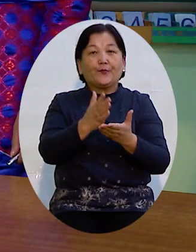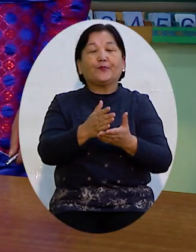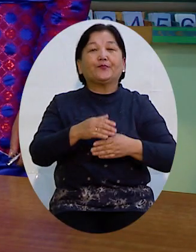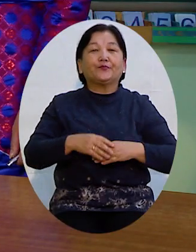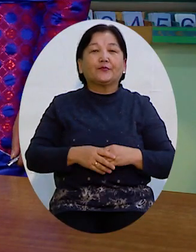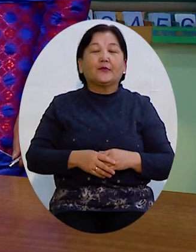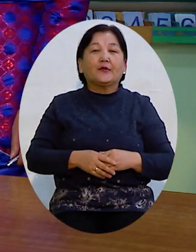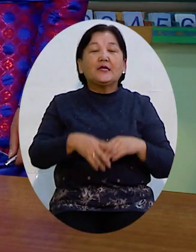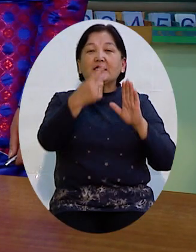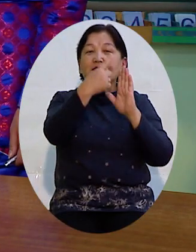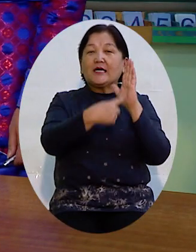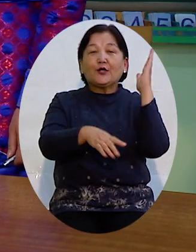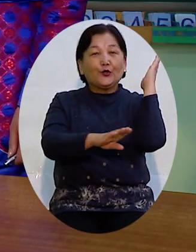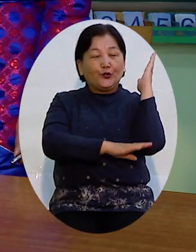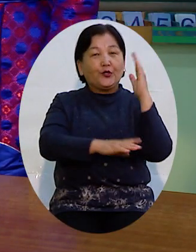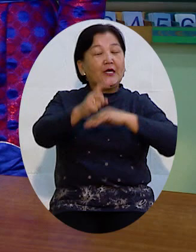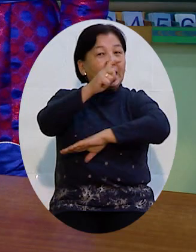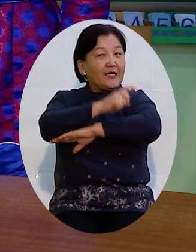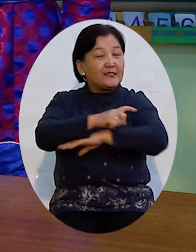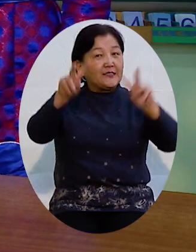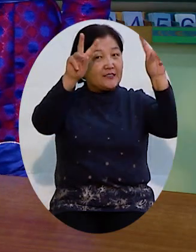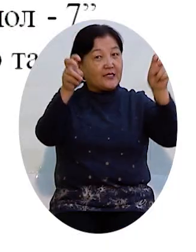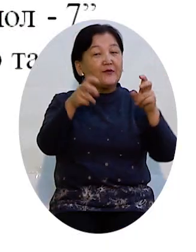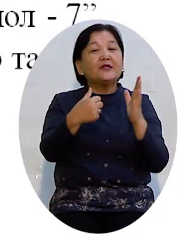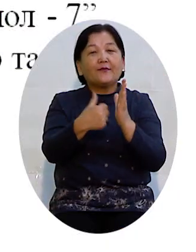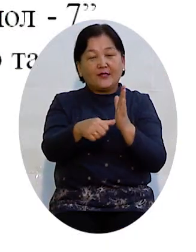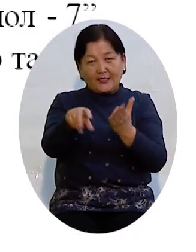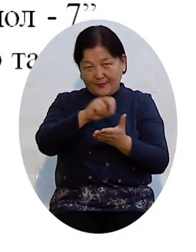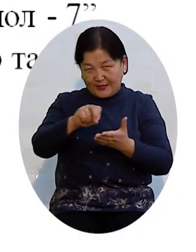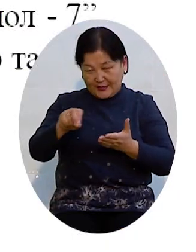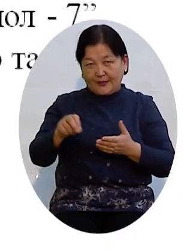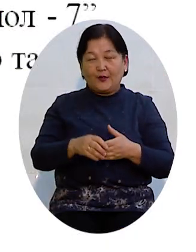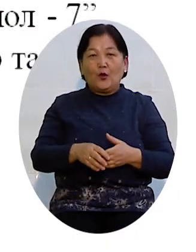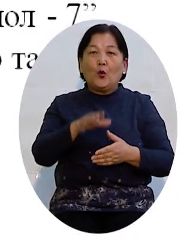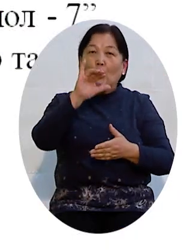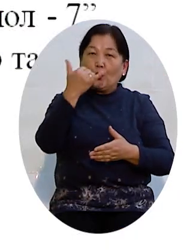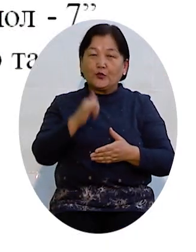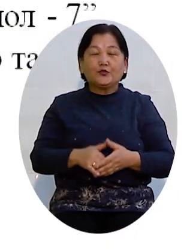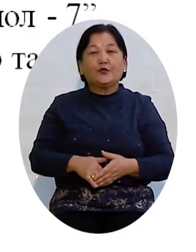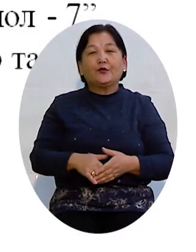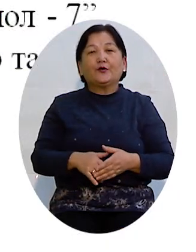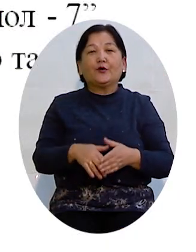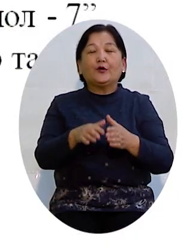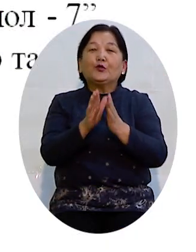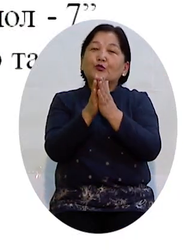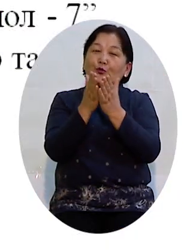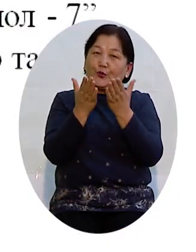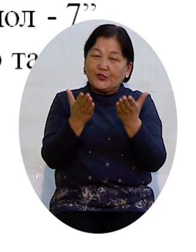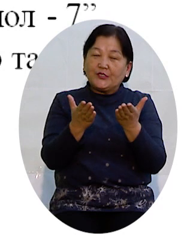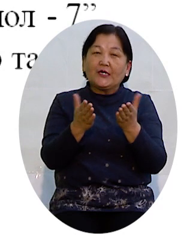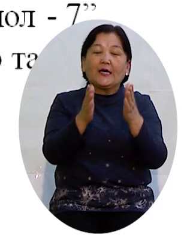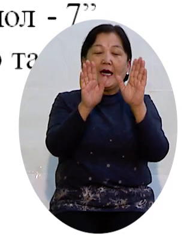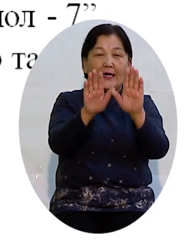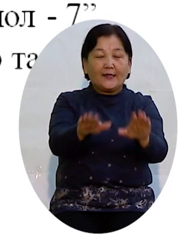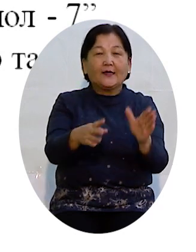За, сар өдөр хичээлийнхэн сэдвийг дэвтэртээ өчрөө. Уран зохиолынхон сургачхийг